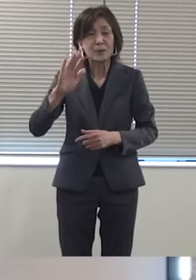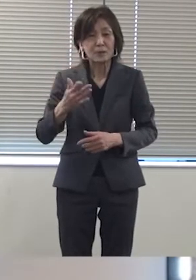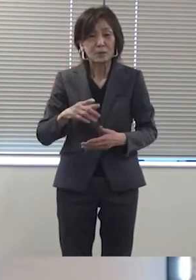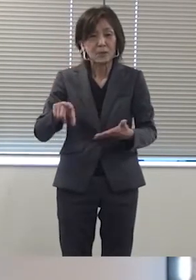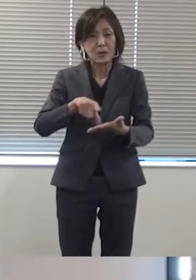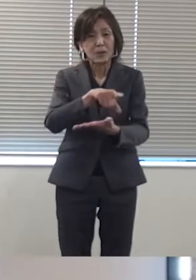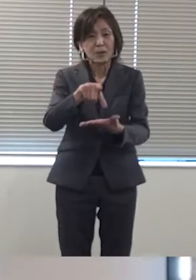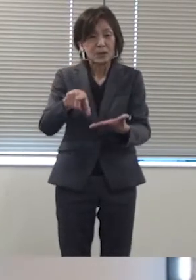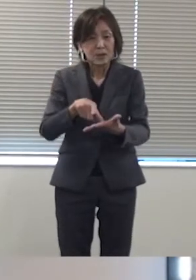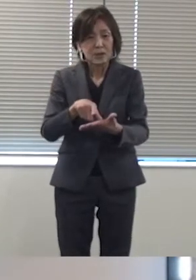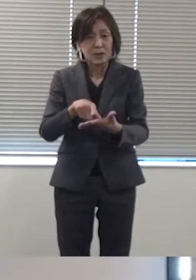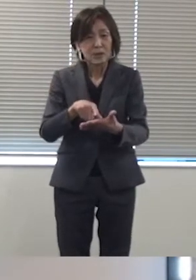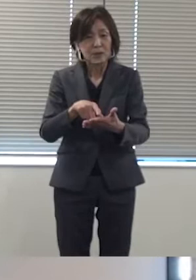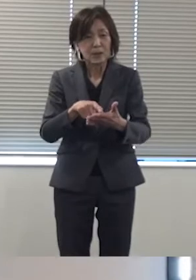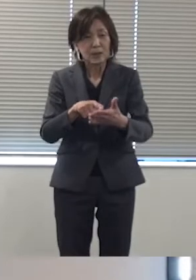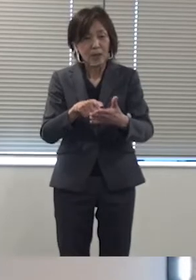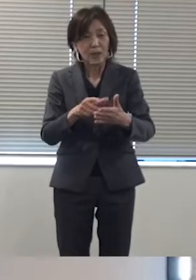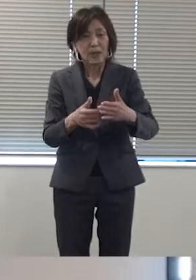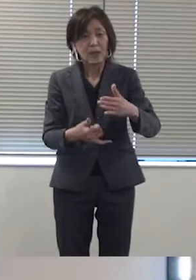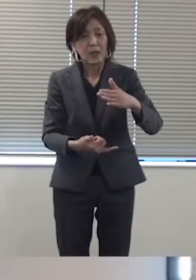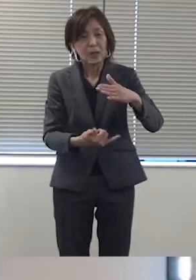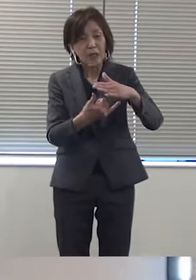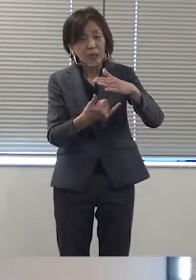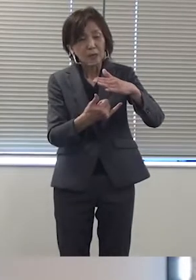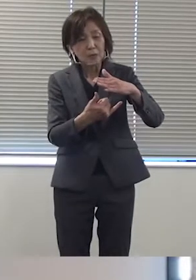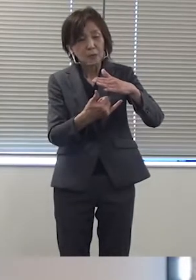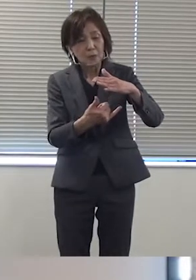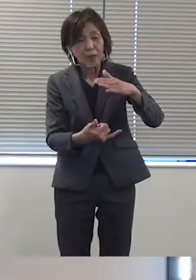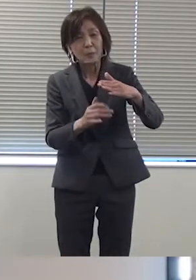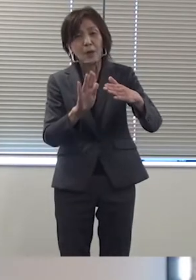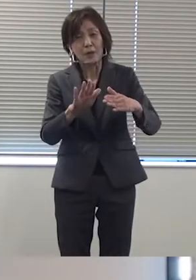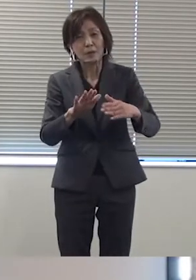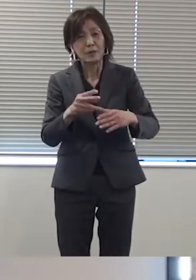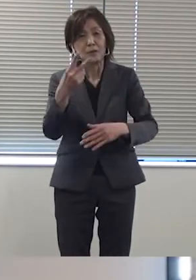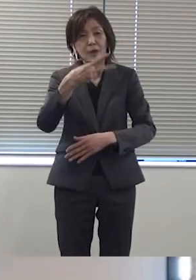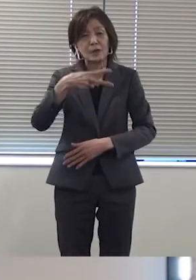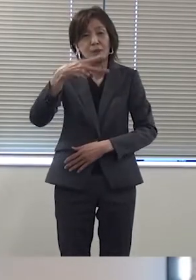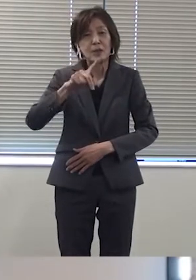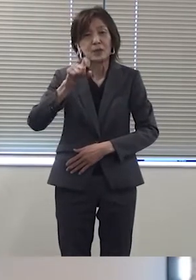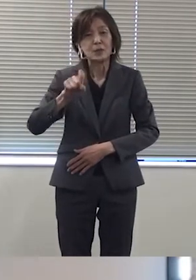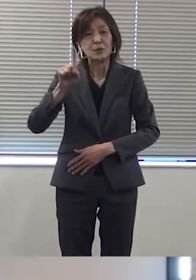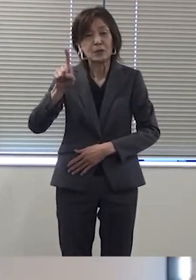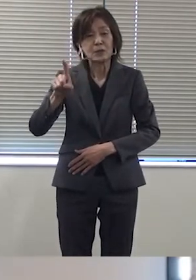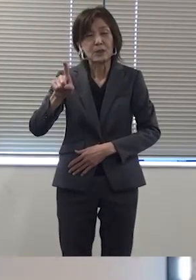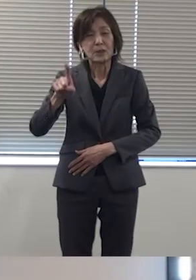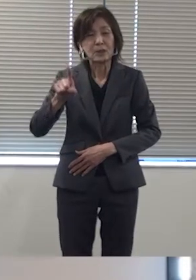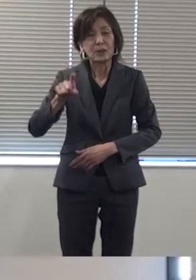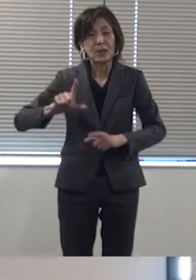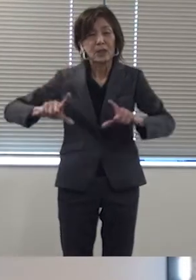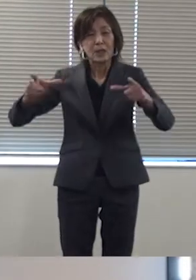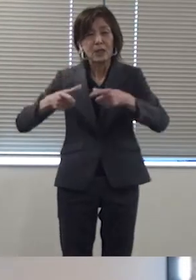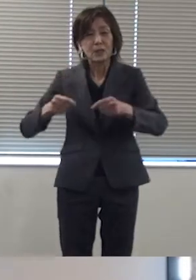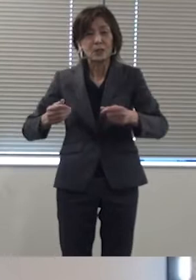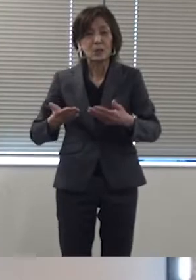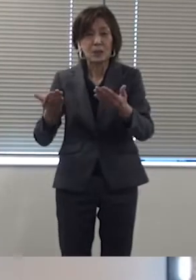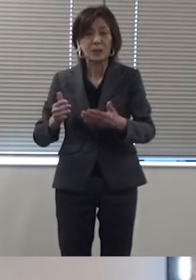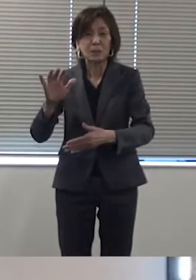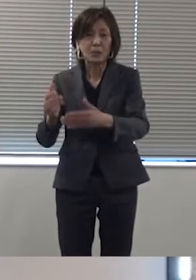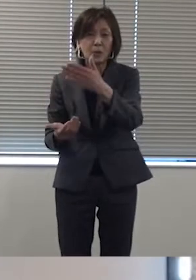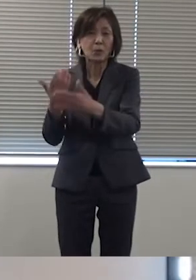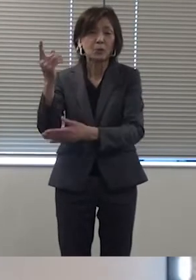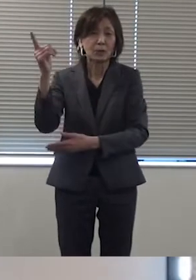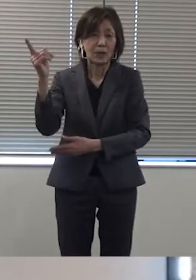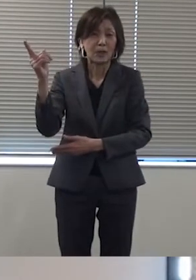2011年にやっぱり東日本大震災があったので、人口の移動がやっぱり合ってます、統計的に見